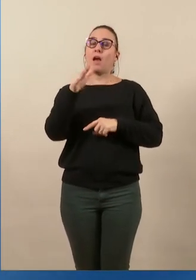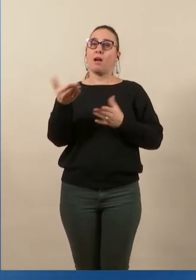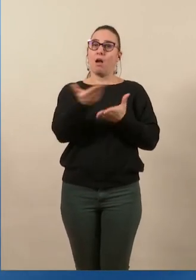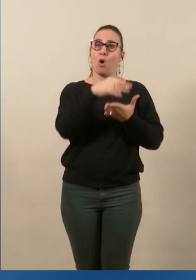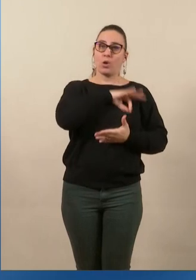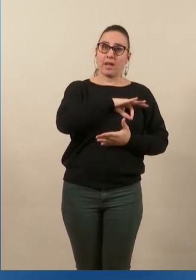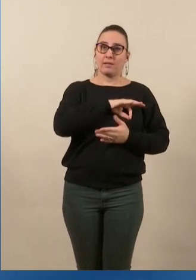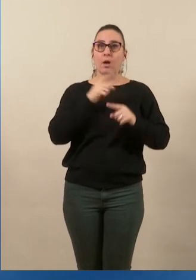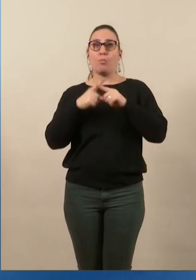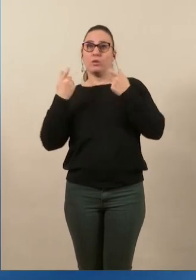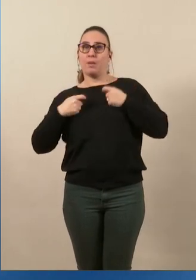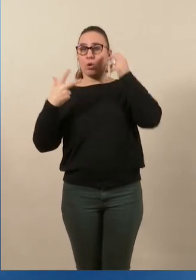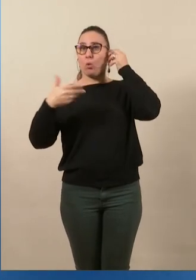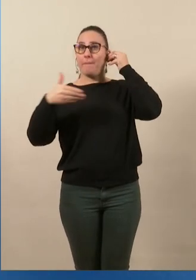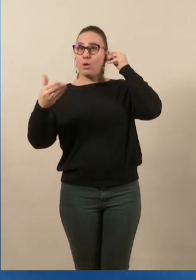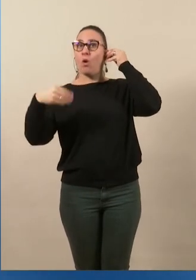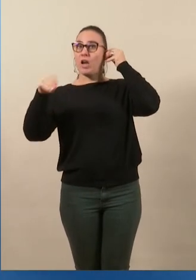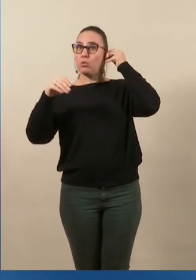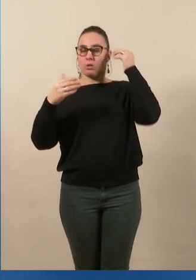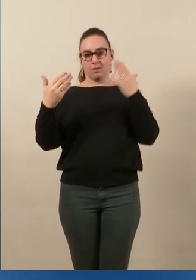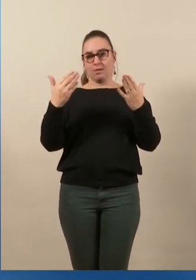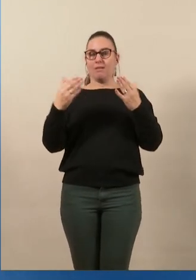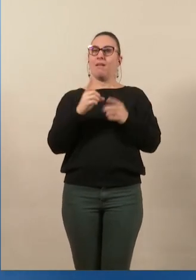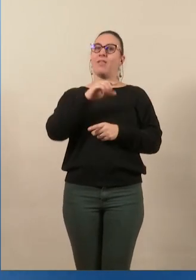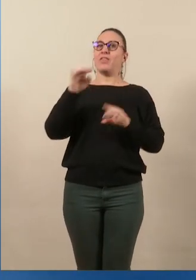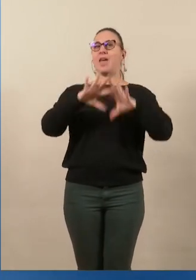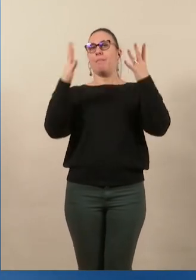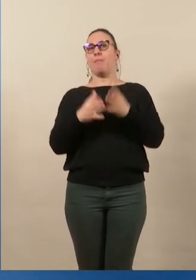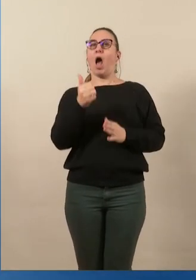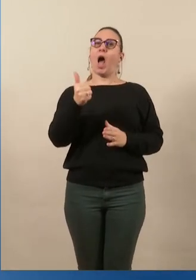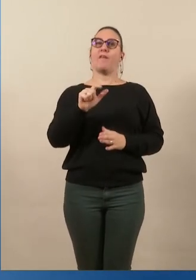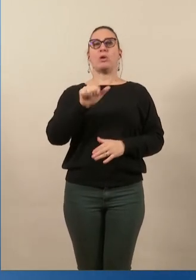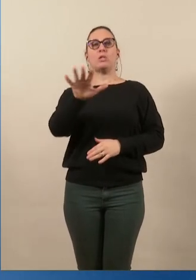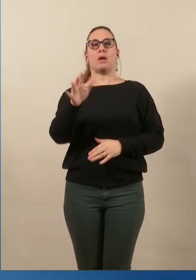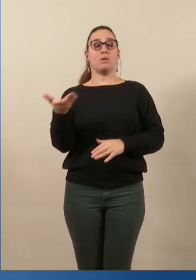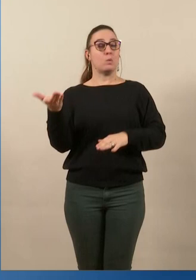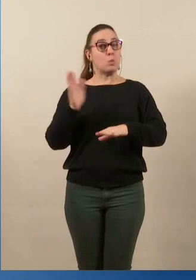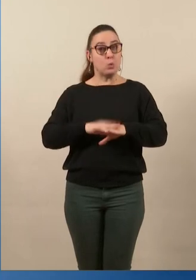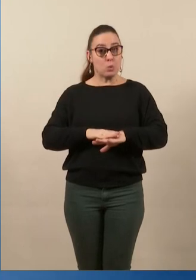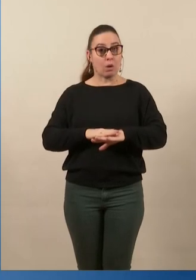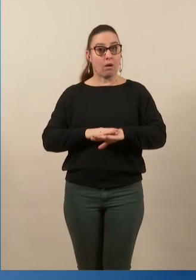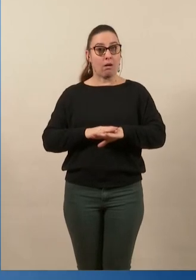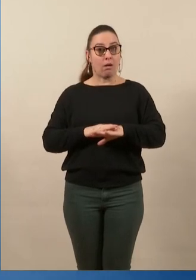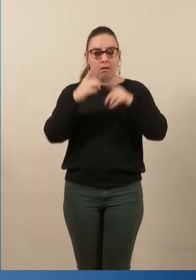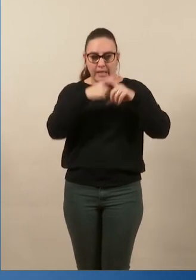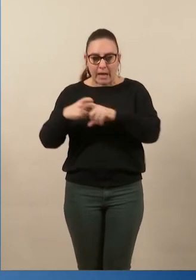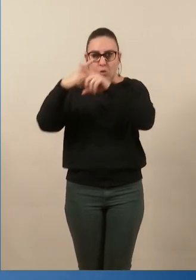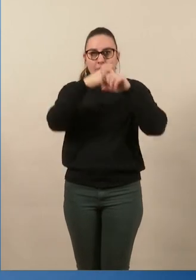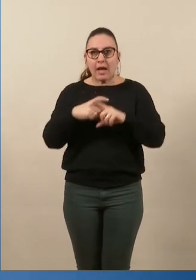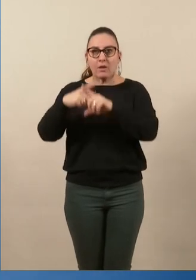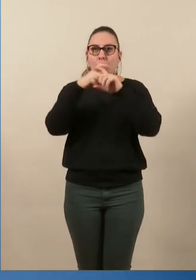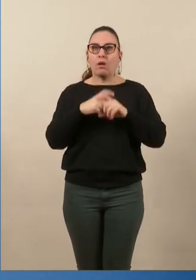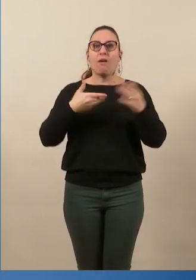3 millions de plus en dépenses dans laadm vous nous présenter une augmentation à 1,5 mais globalement la démonstration c'est que vos dépenses de